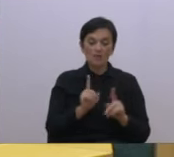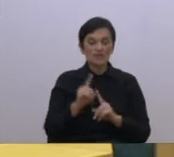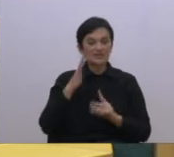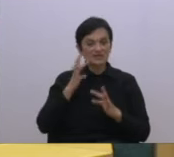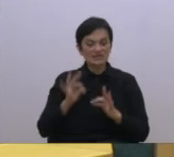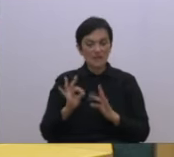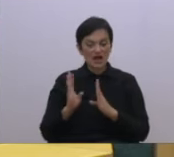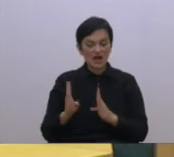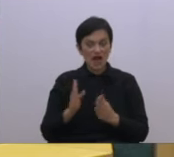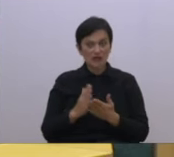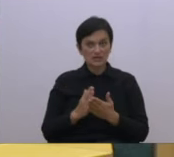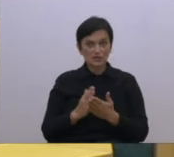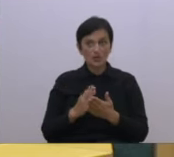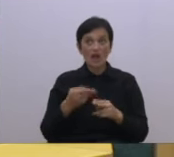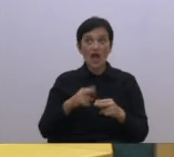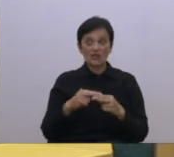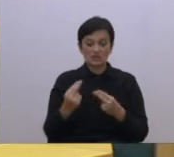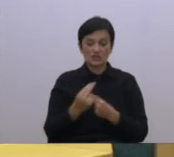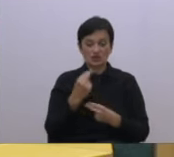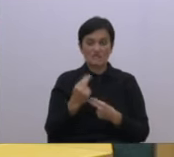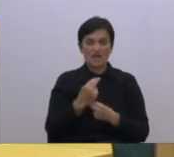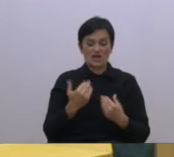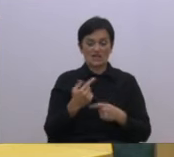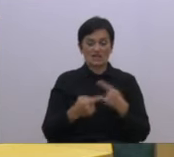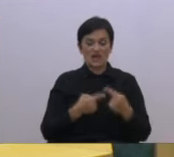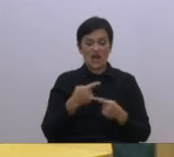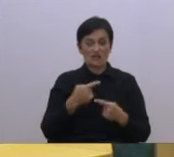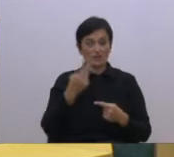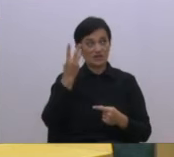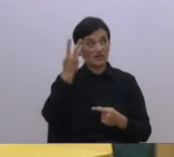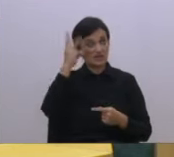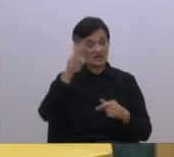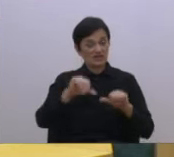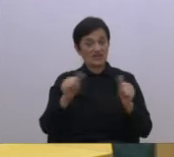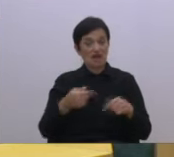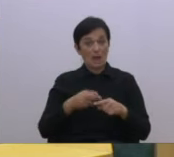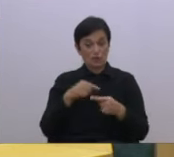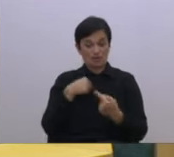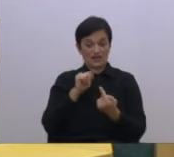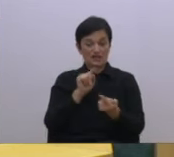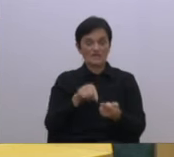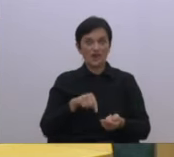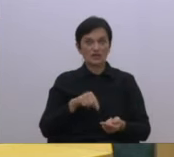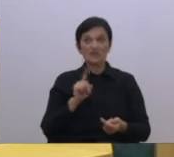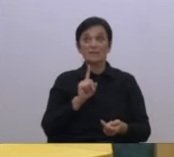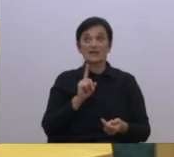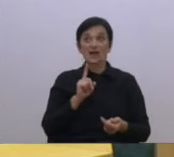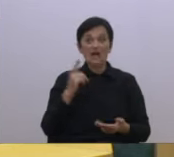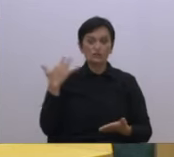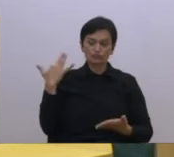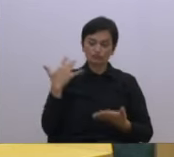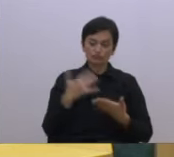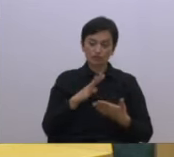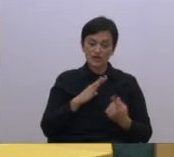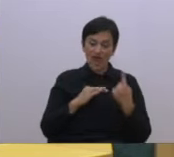სამართლებრივი განზომილება. ამას ეს გვასწავლა თანამედროვე ტრენდმა. სწორედ ამას ვეწინააღმდეგებით ხო ჩვენ, რომ ის რაც აქამდე იყო ერთი